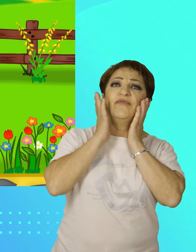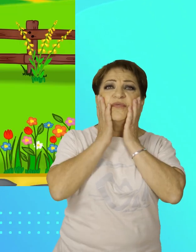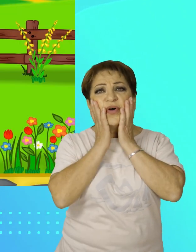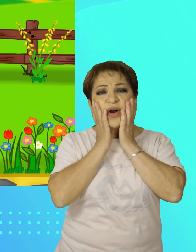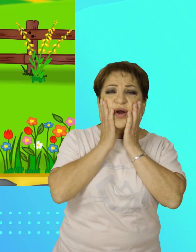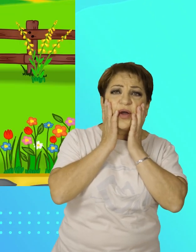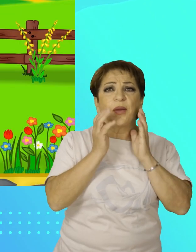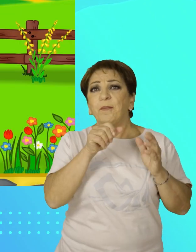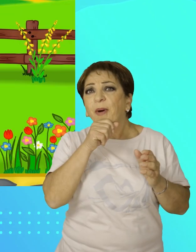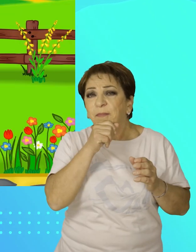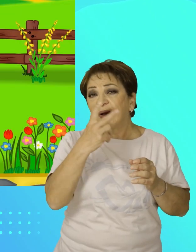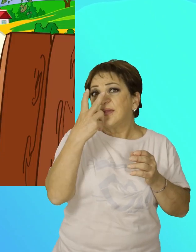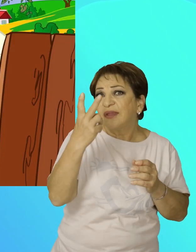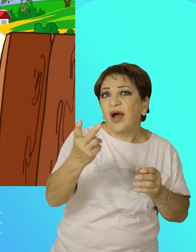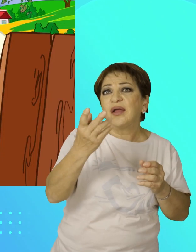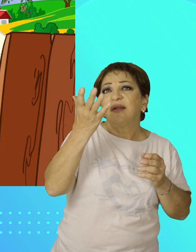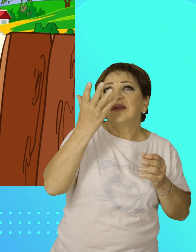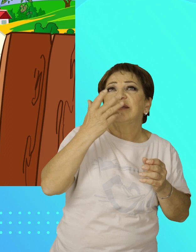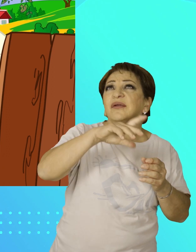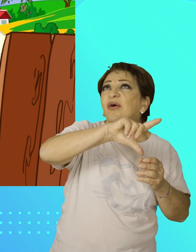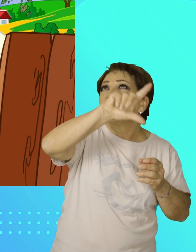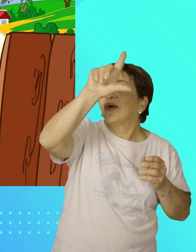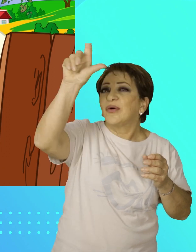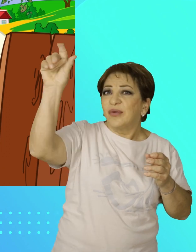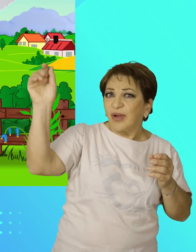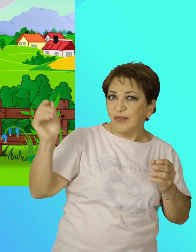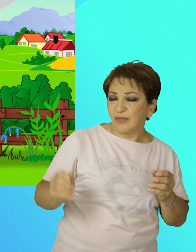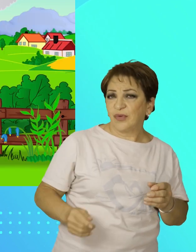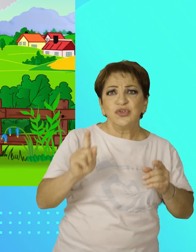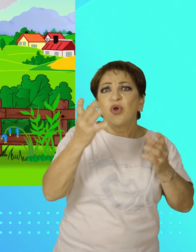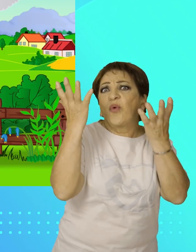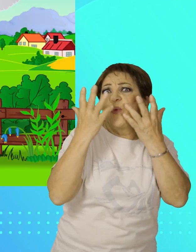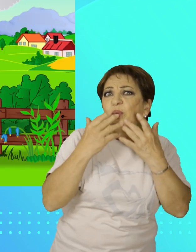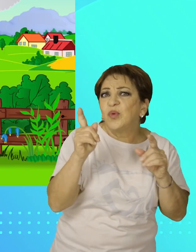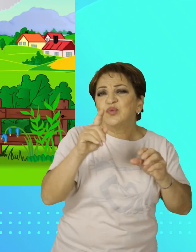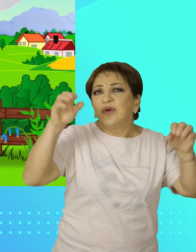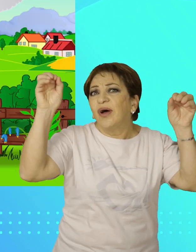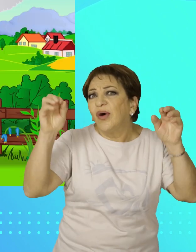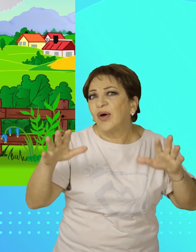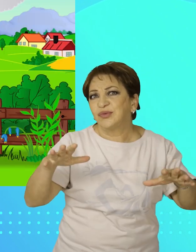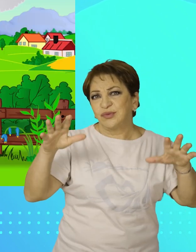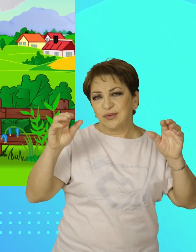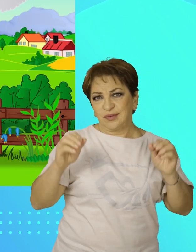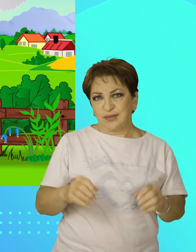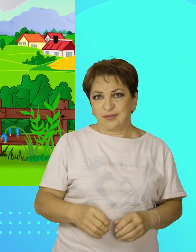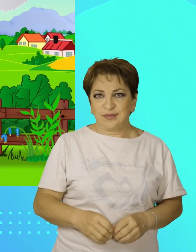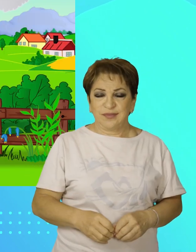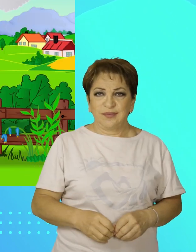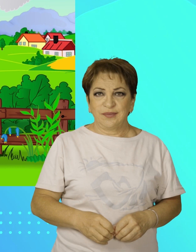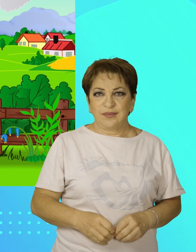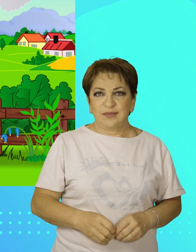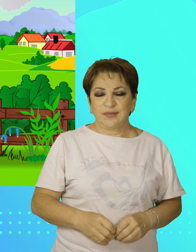Բայ, պապիք, նա իր ոնցը երկինքը գունավորվել, այդ ինչ գույներ են, այդ ինչ ռաշկ է։